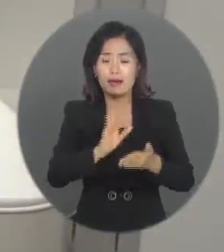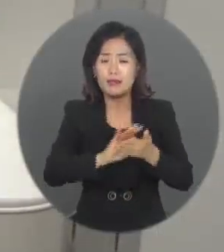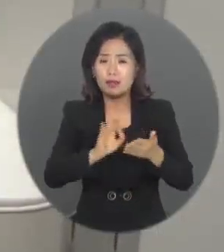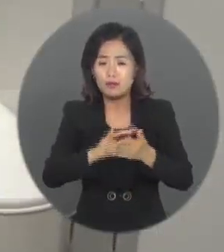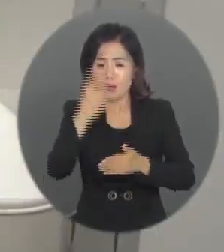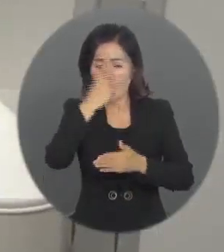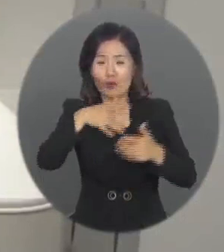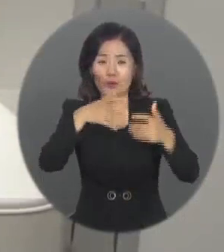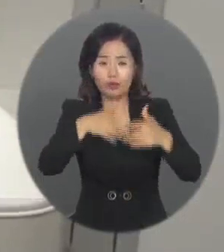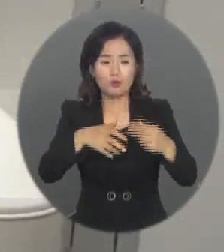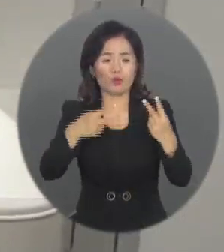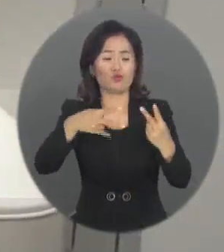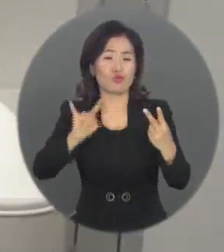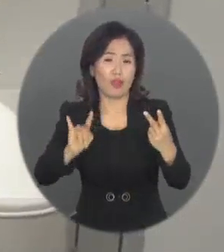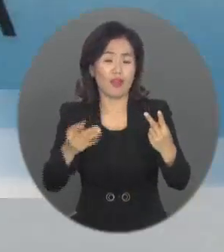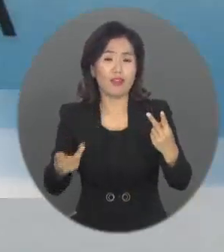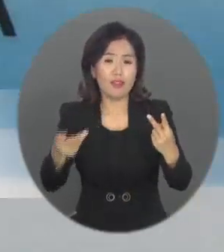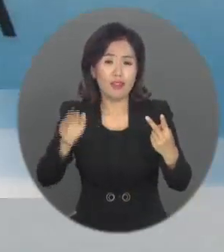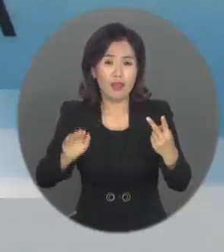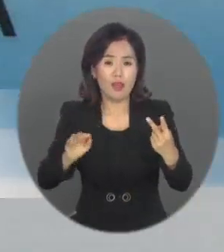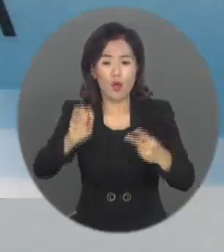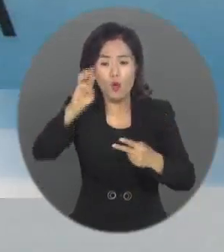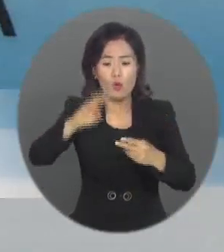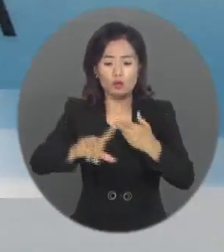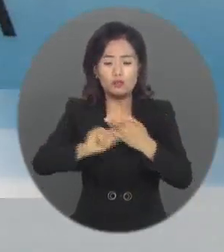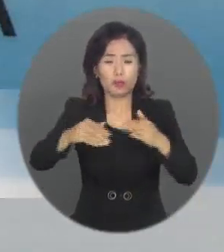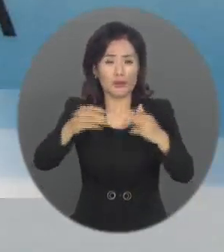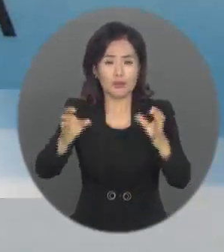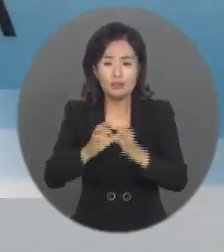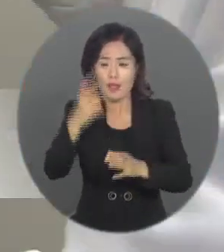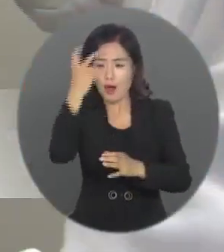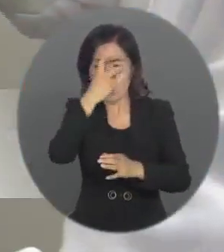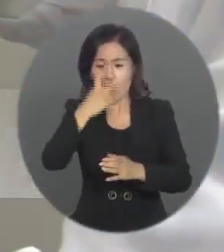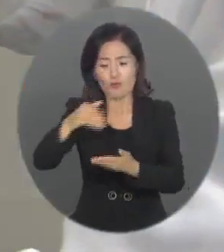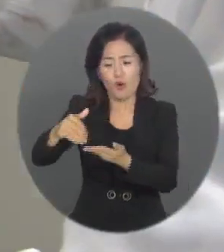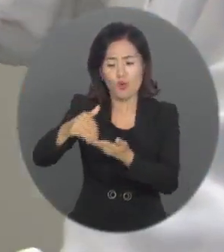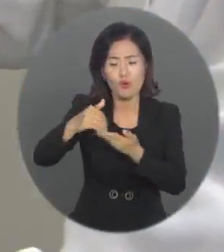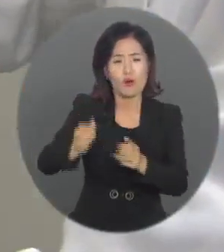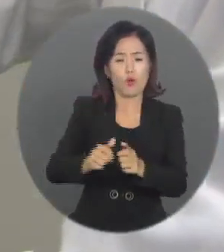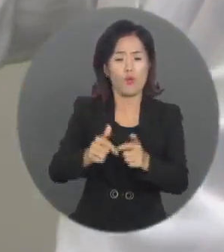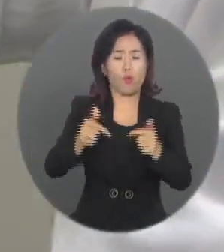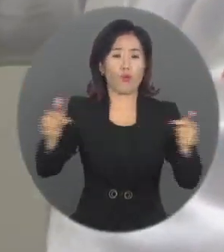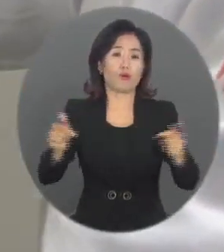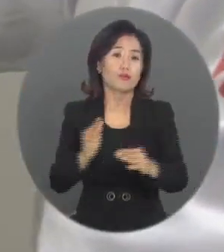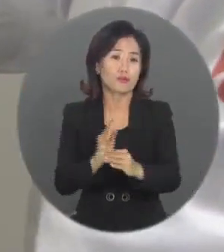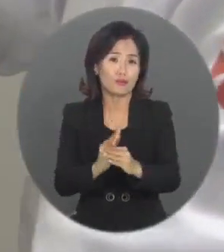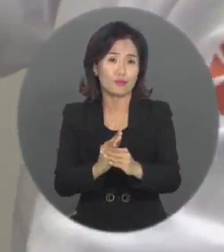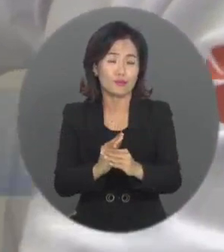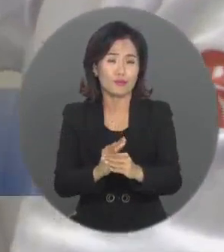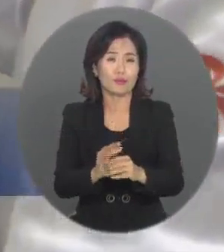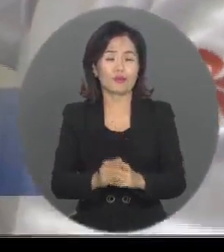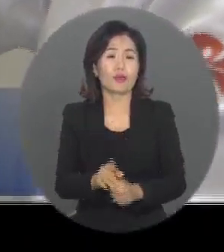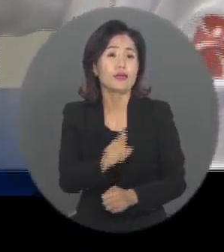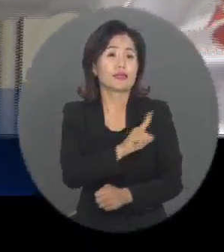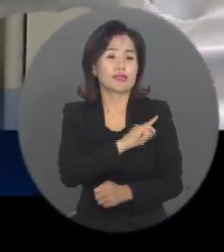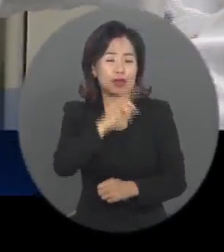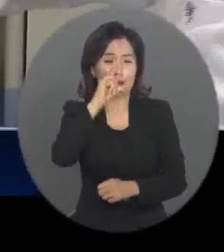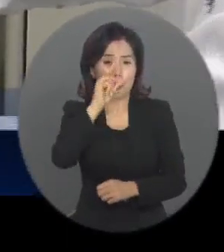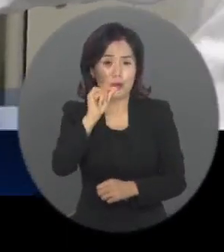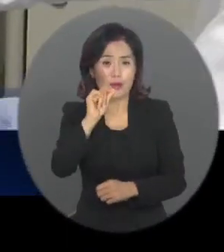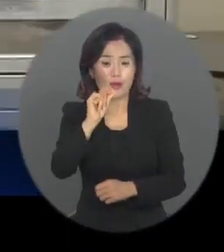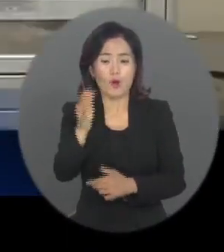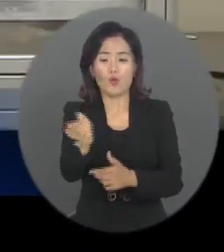있는 검사 기계는 두 대에 불과한데 광주 지자체들의 검사 의뢰가 밀려들고 있기 때문입니다. 가장